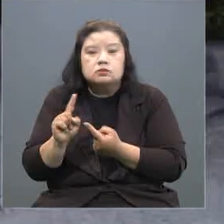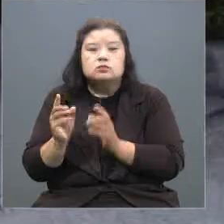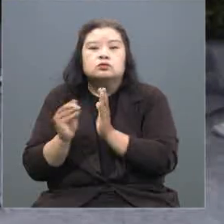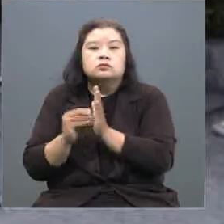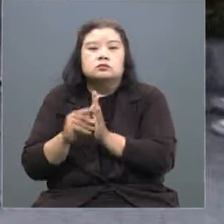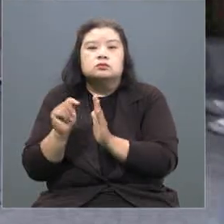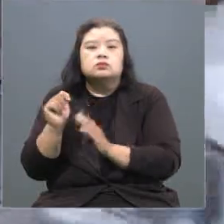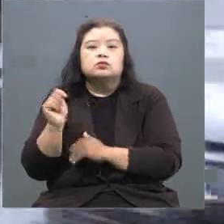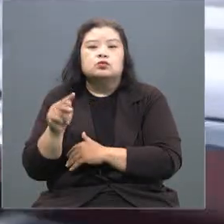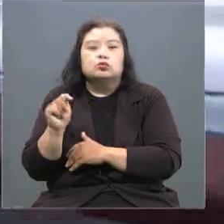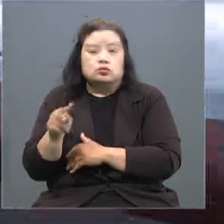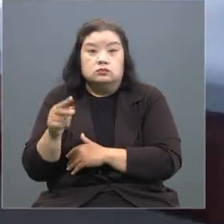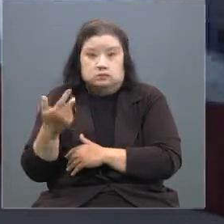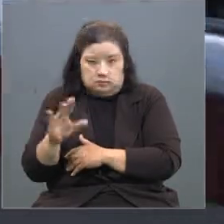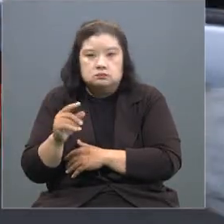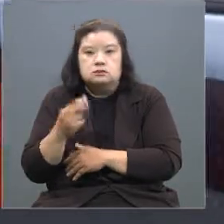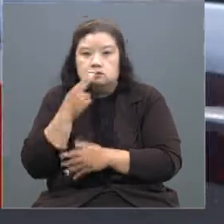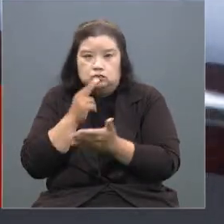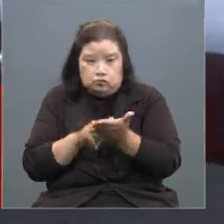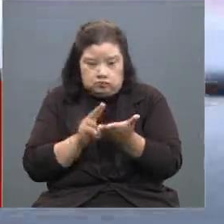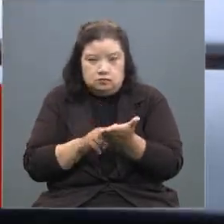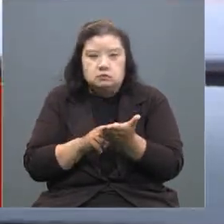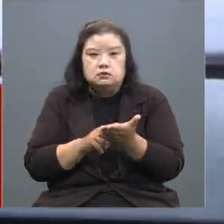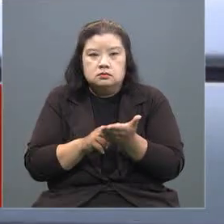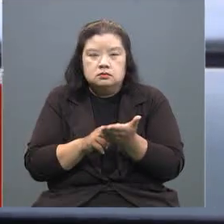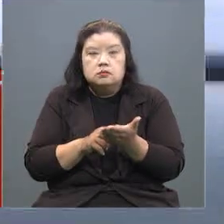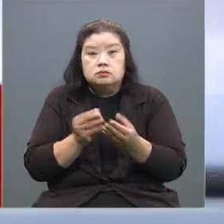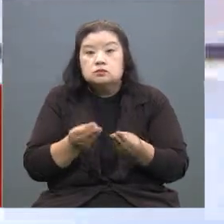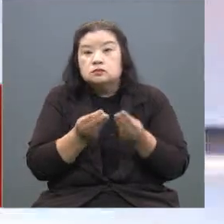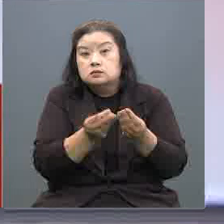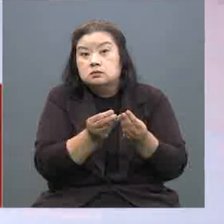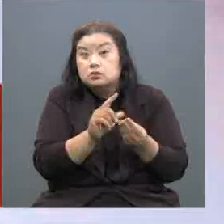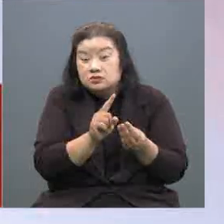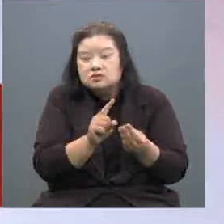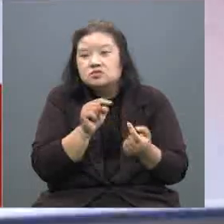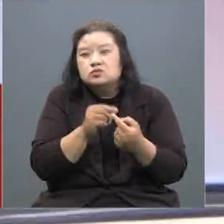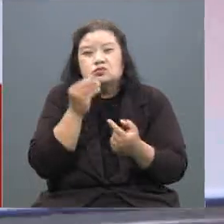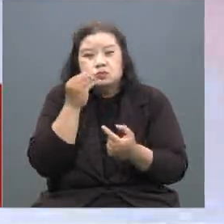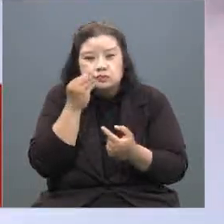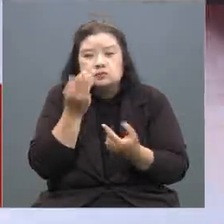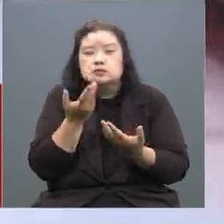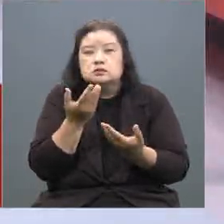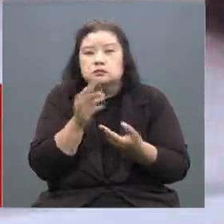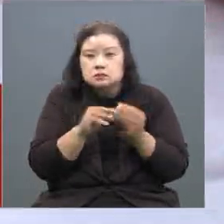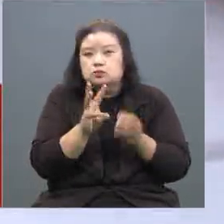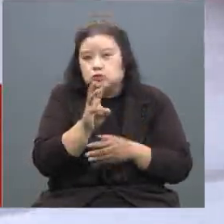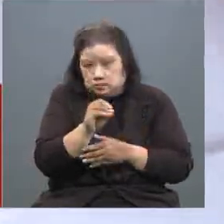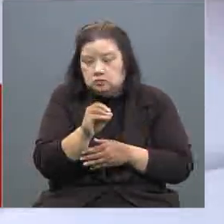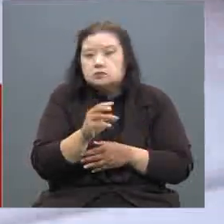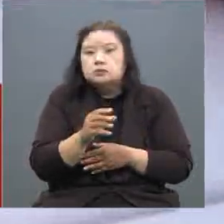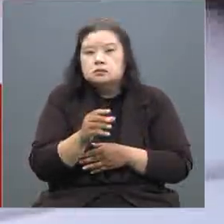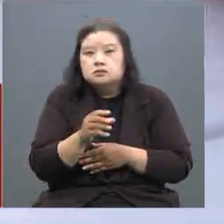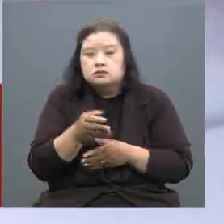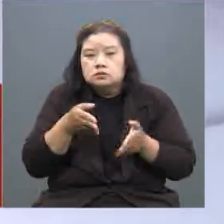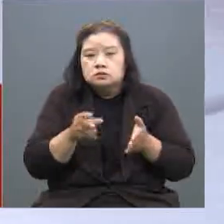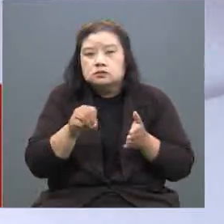ษฐ์หักพานไปส่งมอบที่บ้านย่านวิภาวดี60สื่อมวลชนที่ติดตามทำข่าวเนี่ยค่ะคุณผู้ชมไปรุมล้อมพยายามจะสอบถ